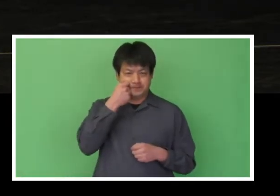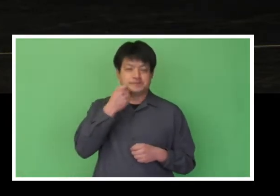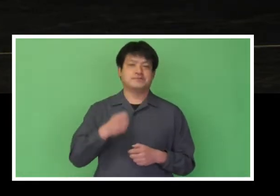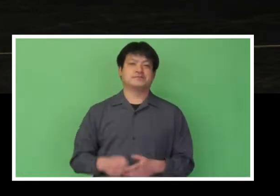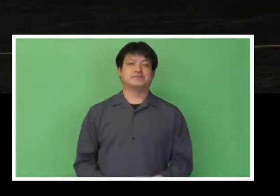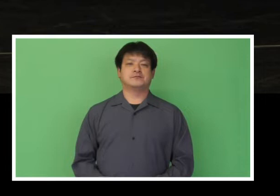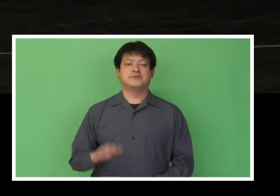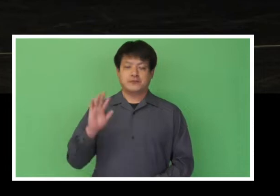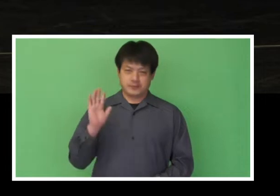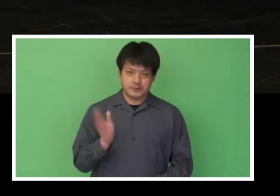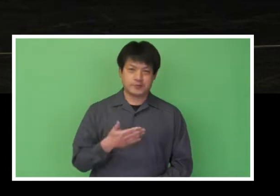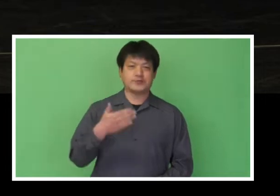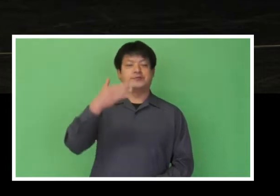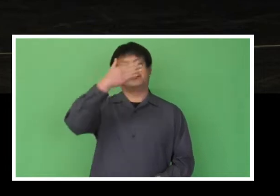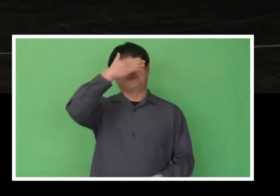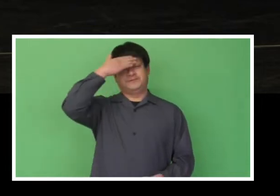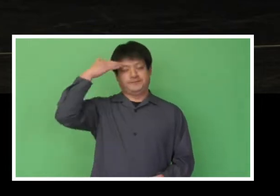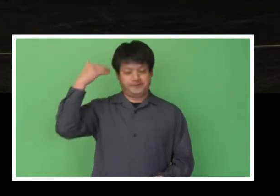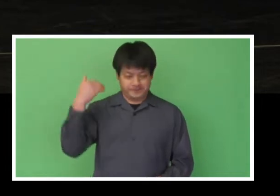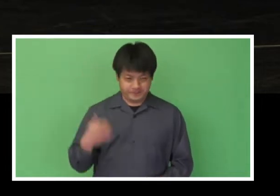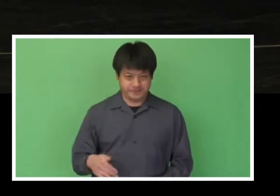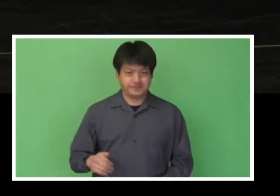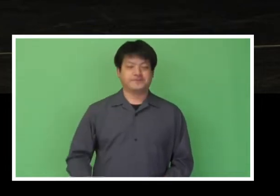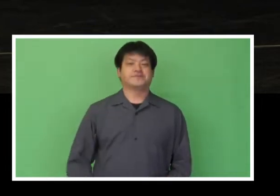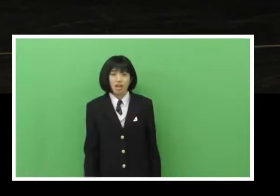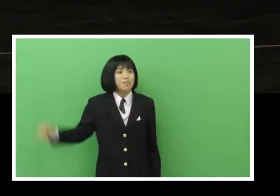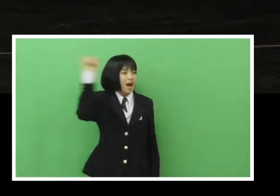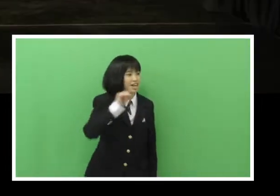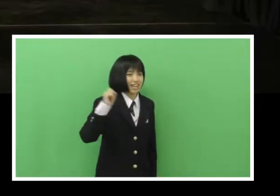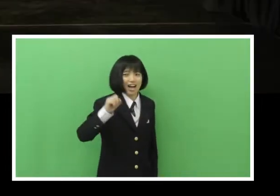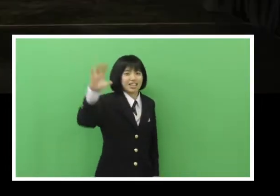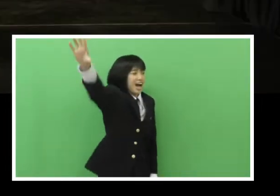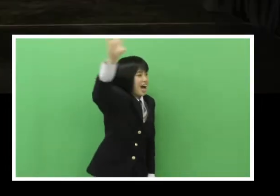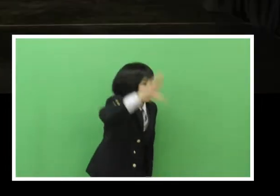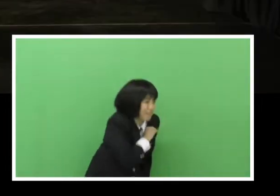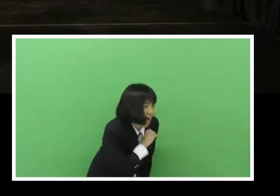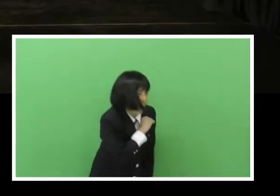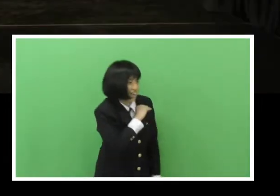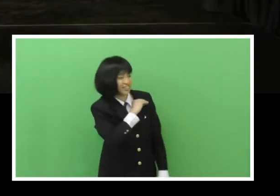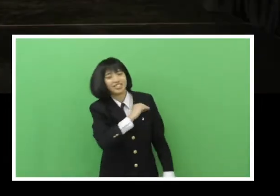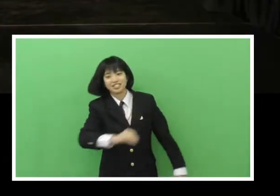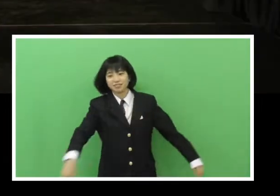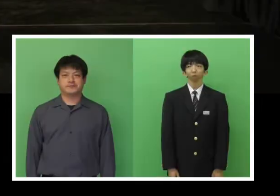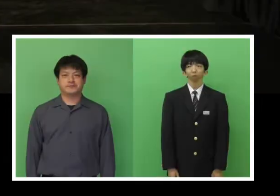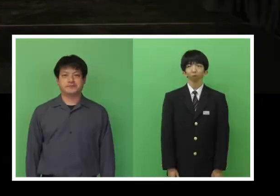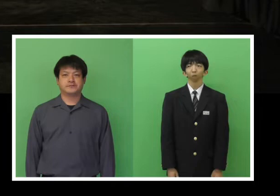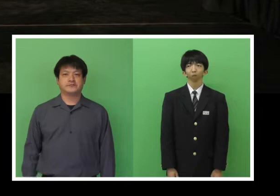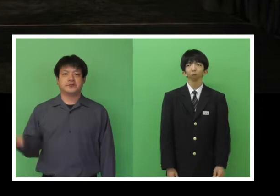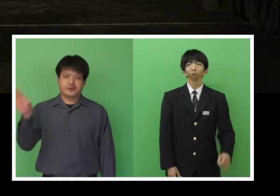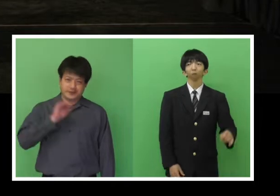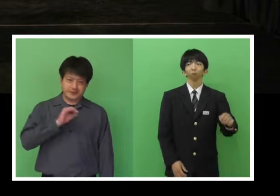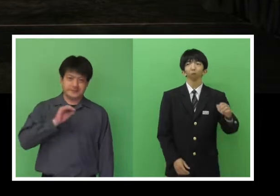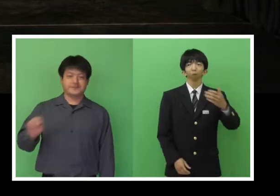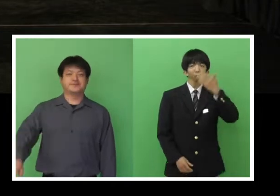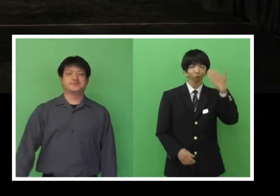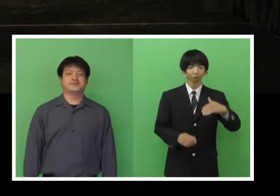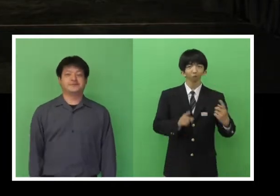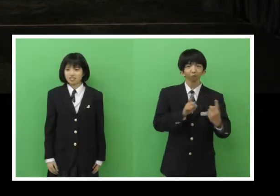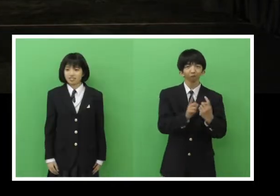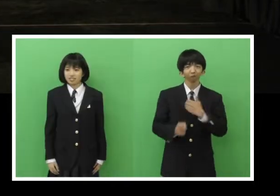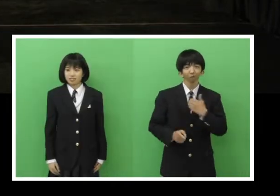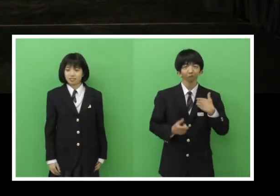。けどようやく。 ばあちゃんただいま。 ただいま。 お帰